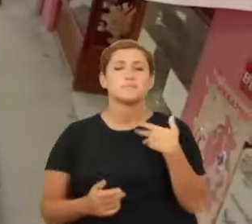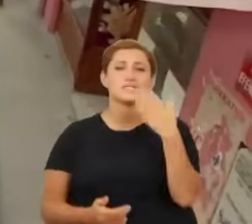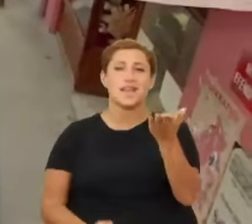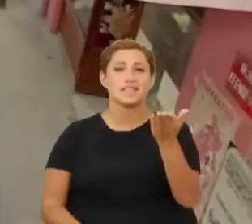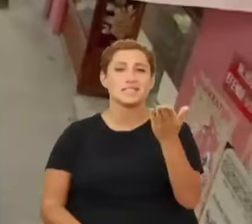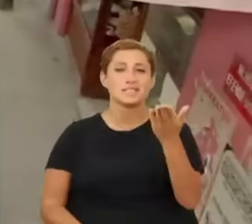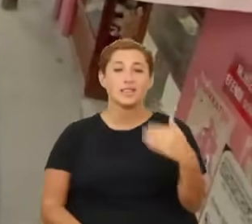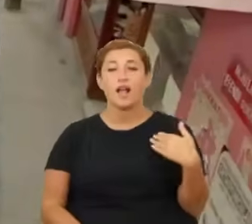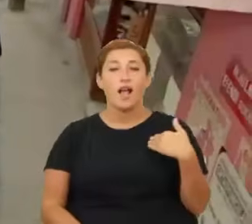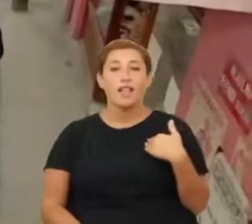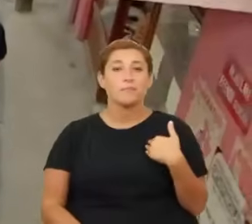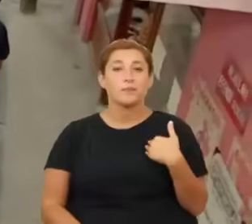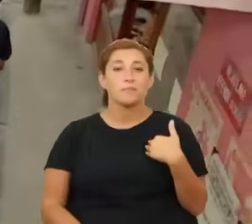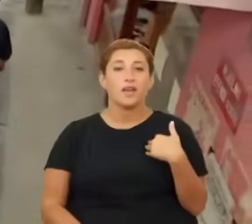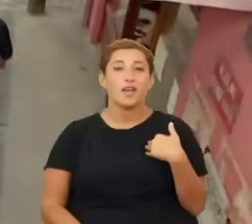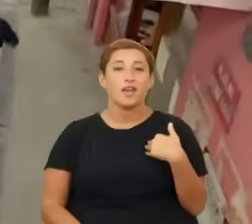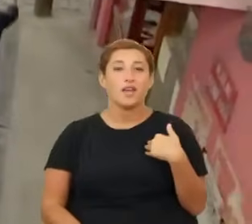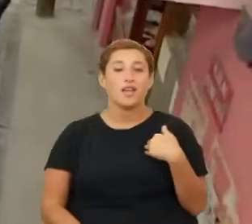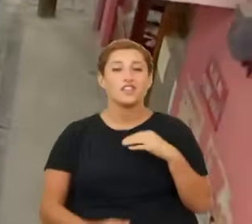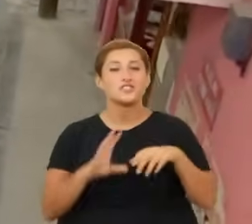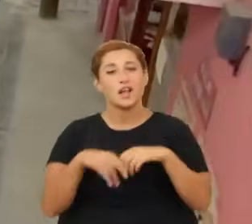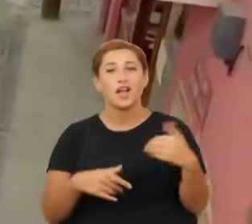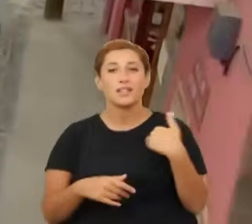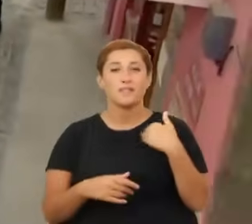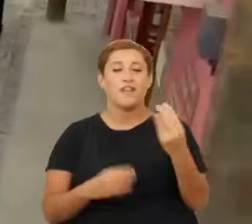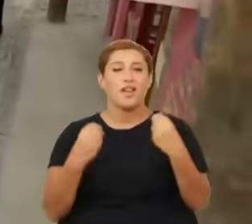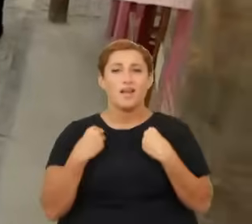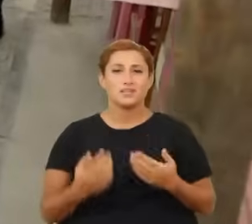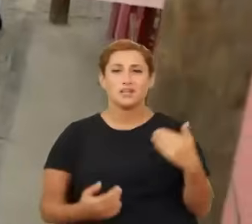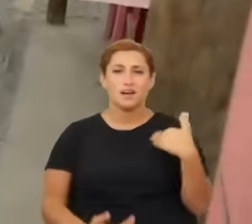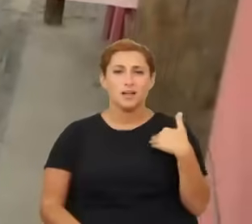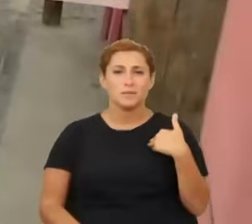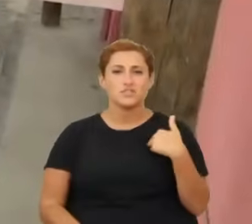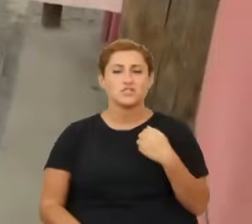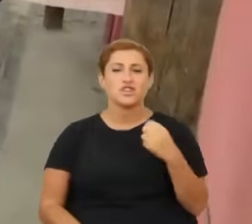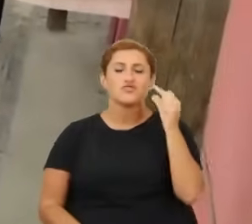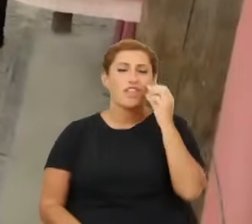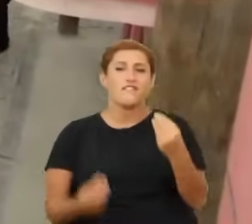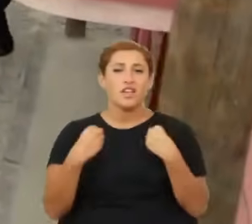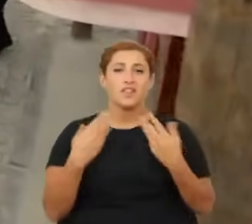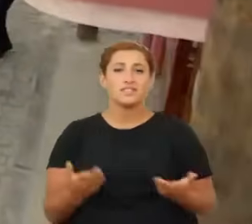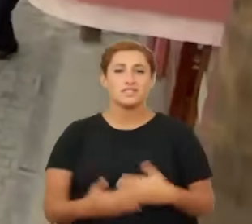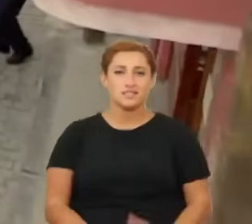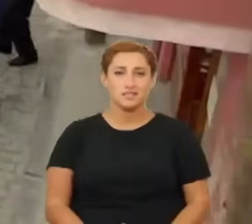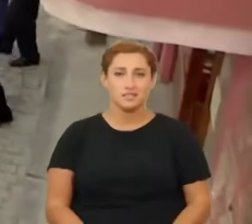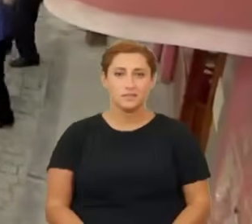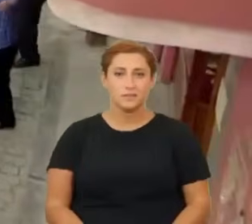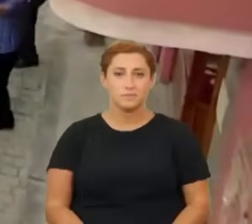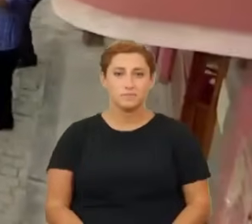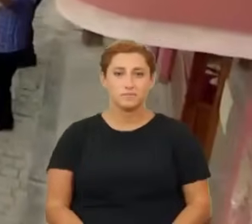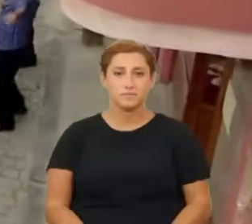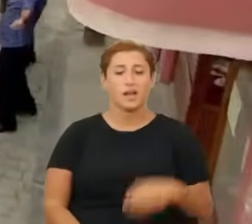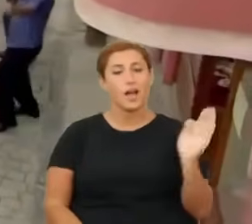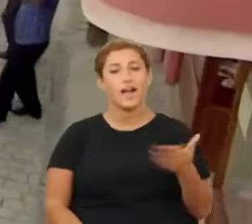oyuna kattı. Yoldan geçen onları izlemeye koyuluyor. Pencereden sohbet eden kadınlar da izliyorlar. Sütçü oynayarak